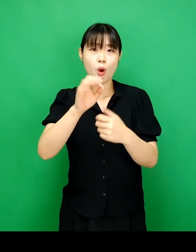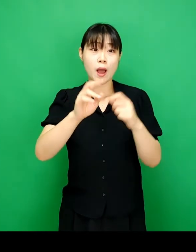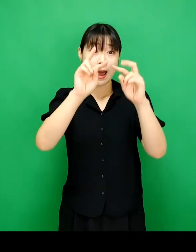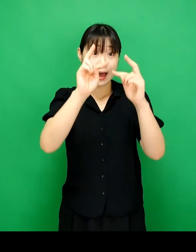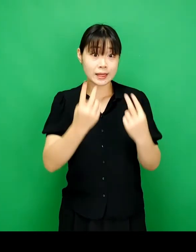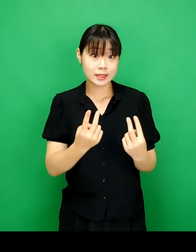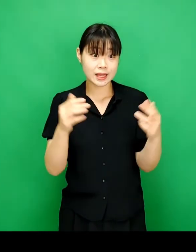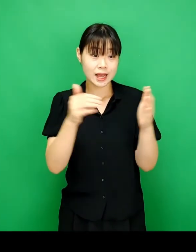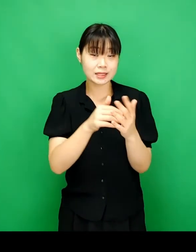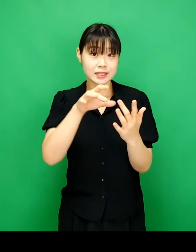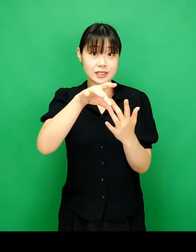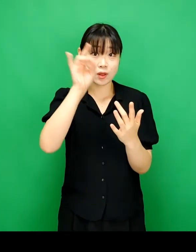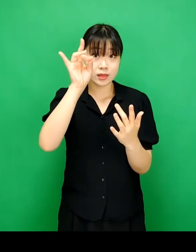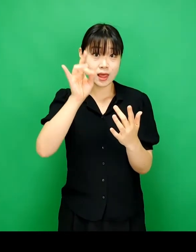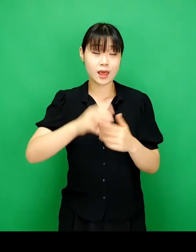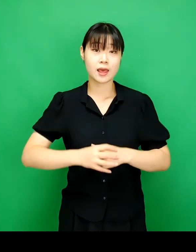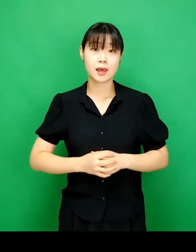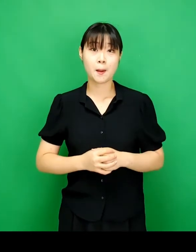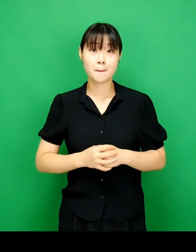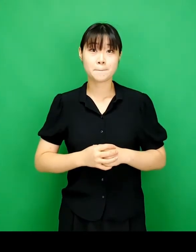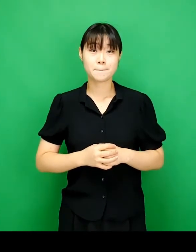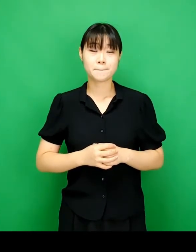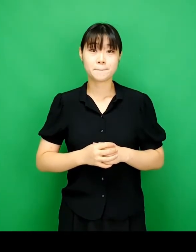수수료 감면 여부까지 선택하고